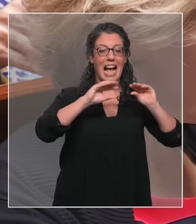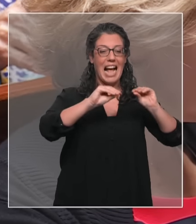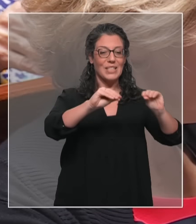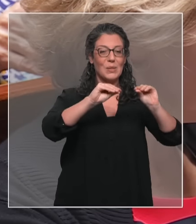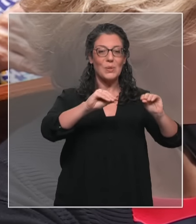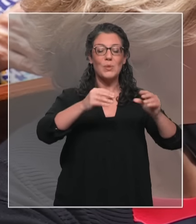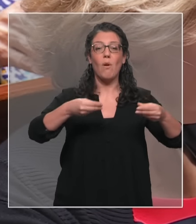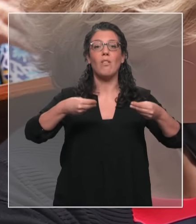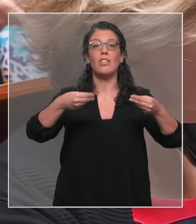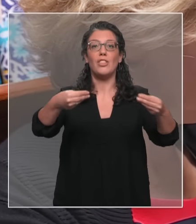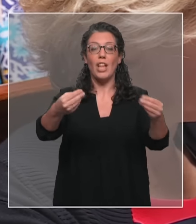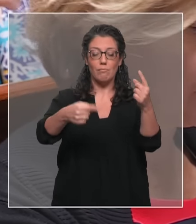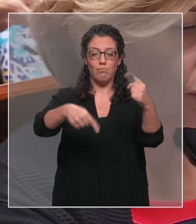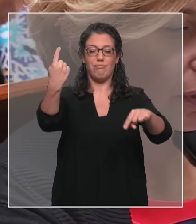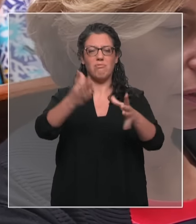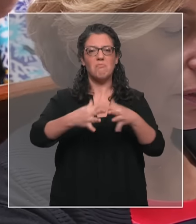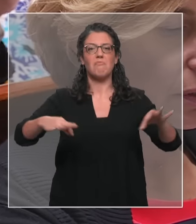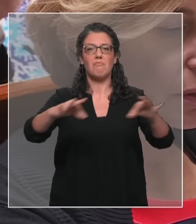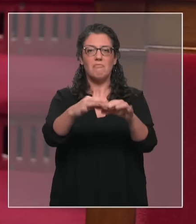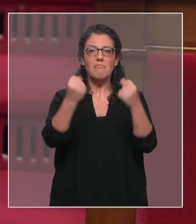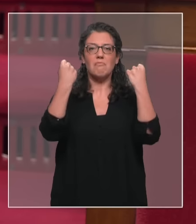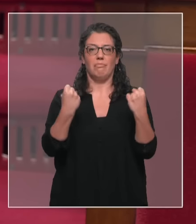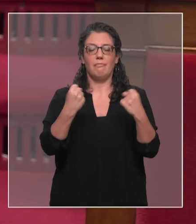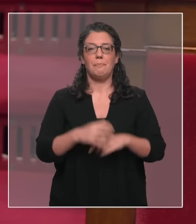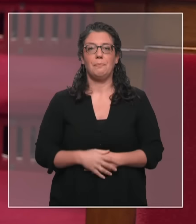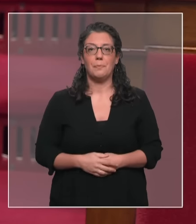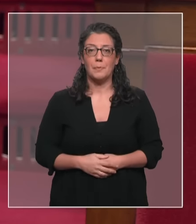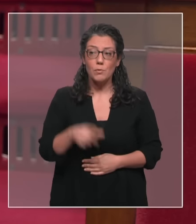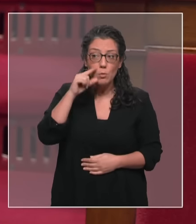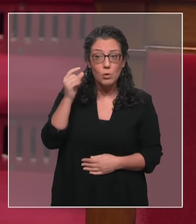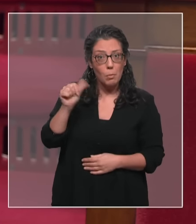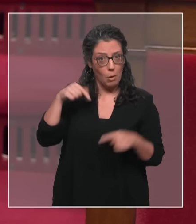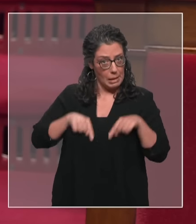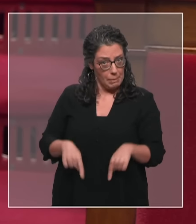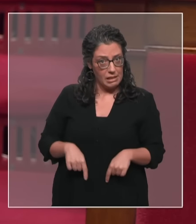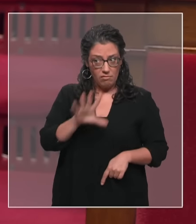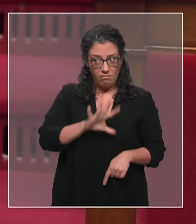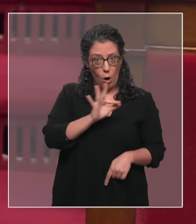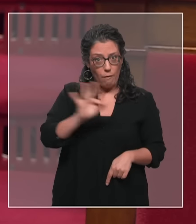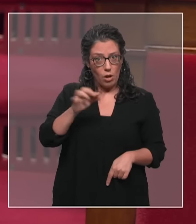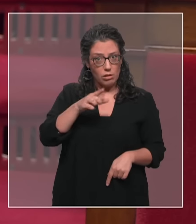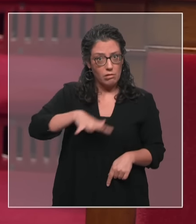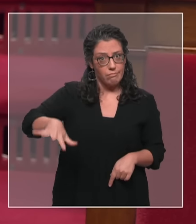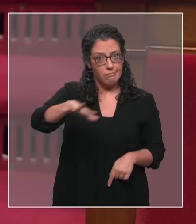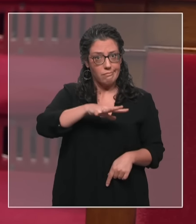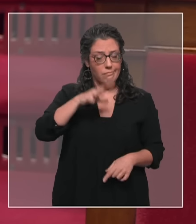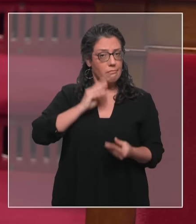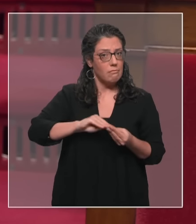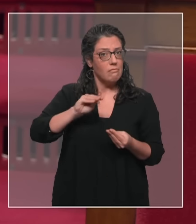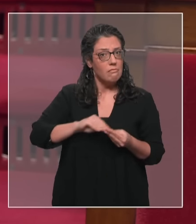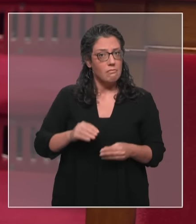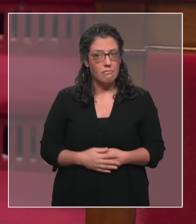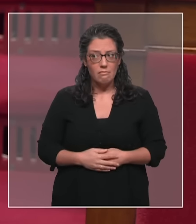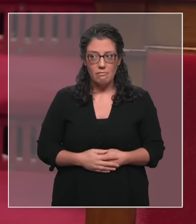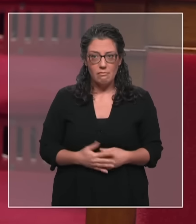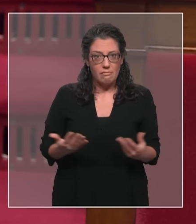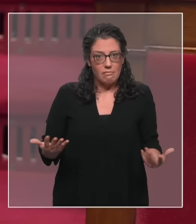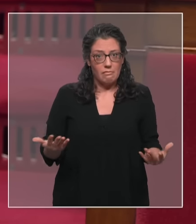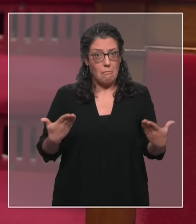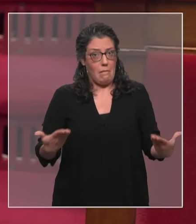la grandeur des nations ». Monsieur le Premier ministre, notre pays s'interroge. Que s'est-il passé pour que la France